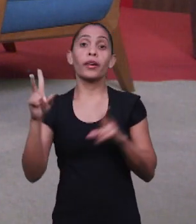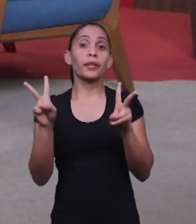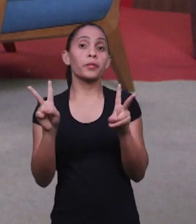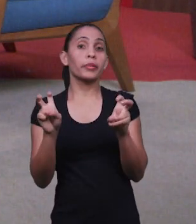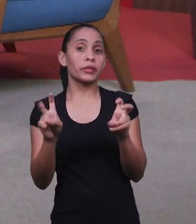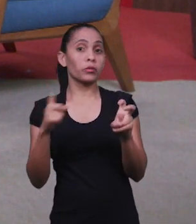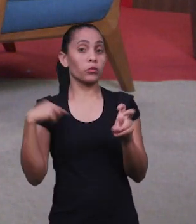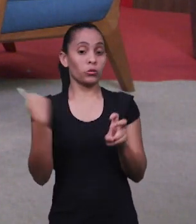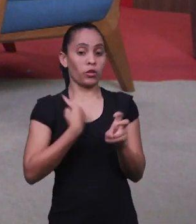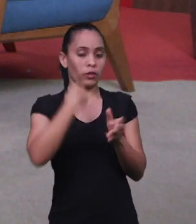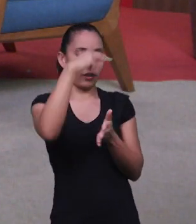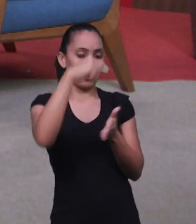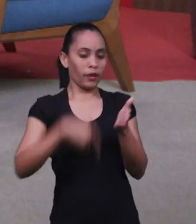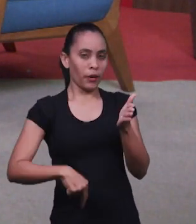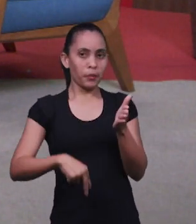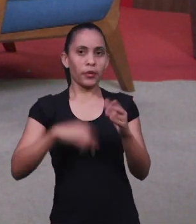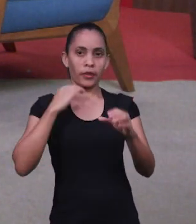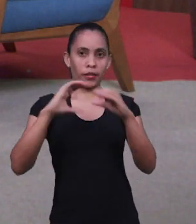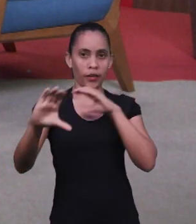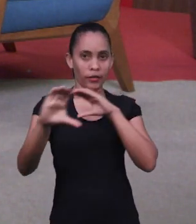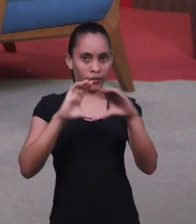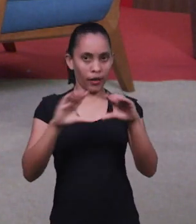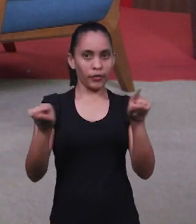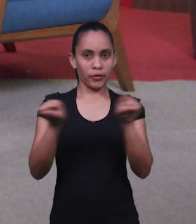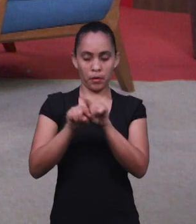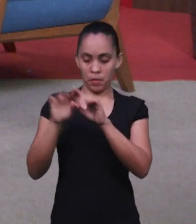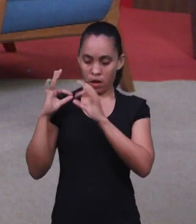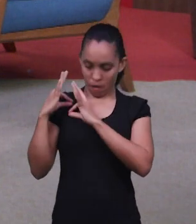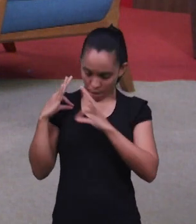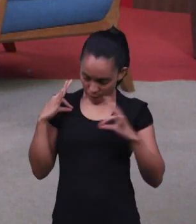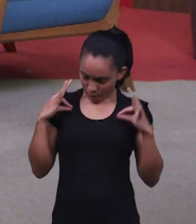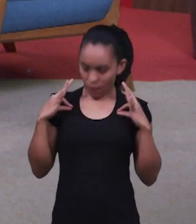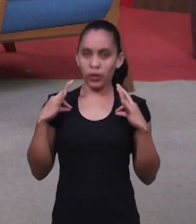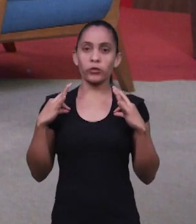expression que nous avons lue dans le livre des Cantiques, c'est